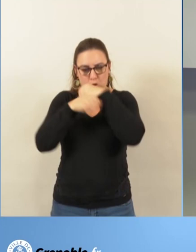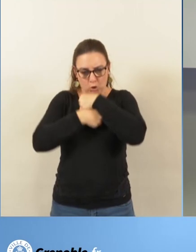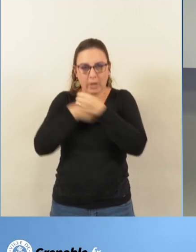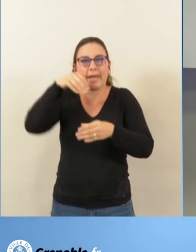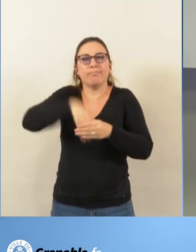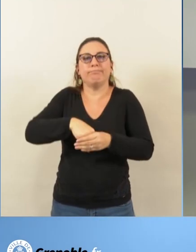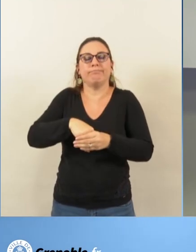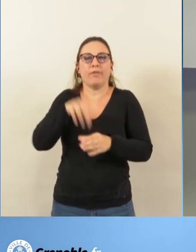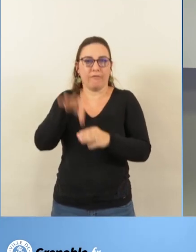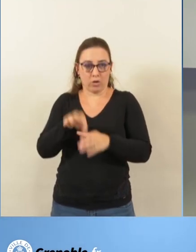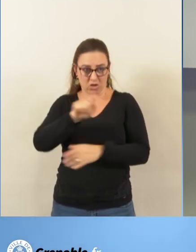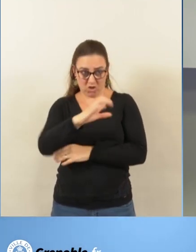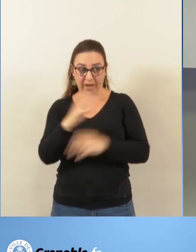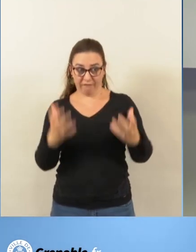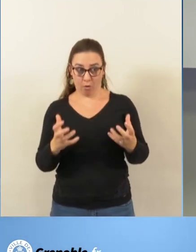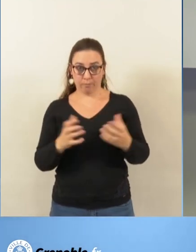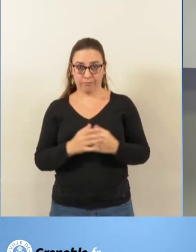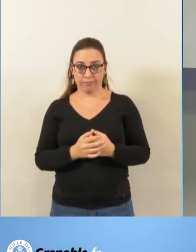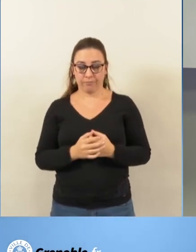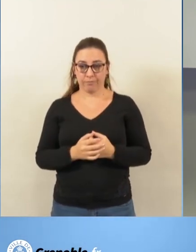du groupe Jack